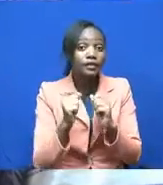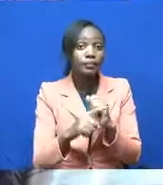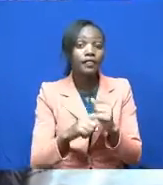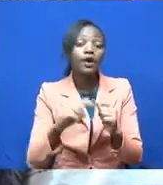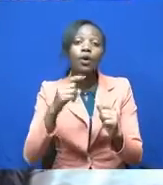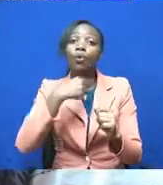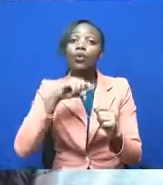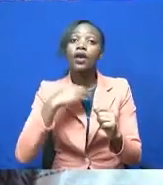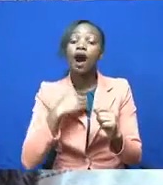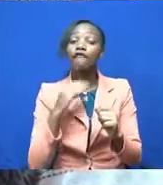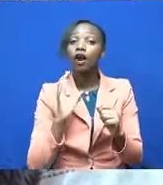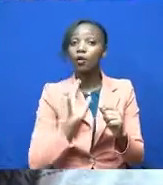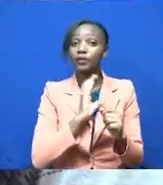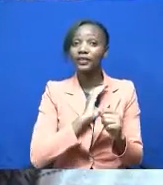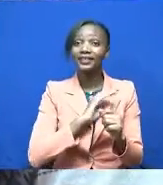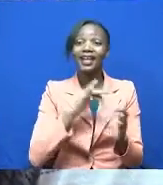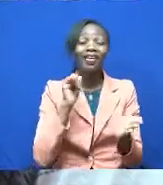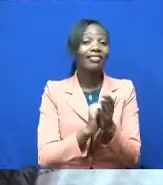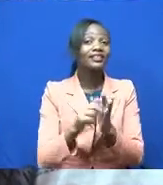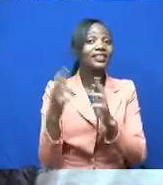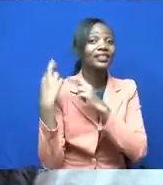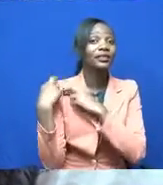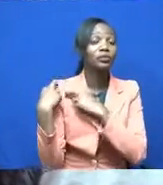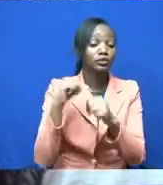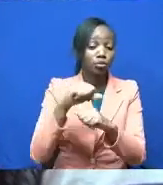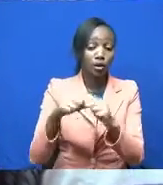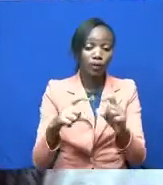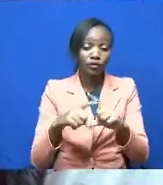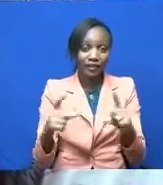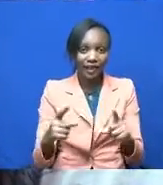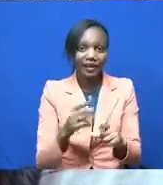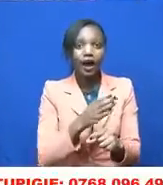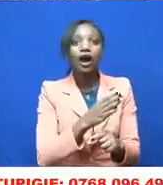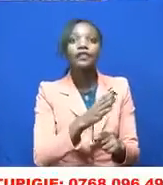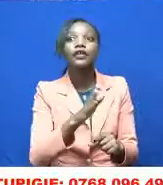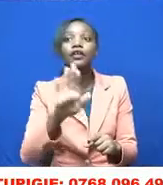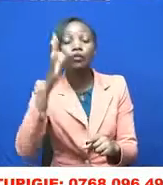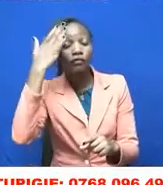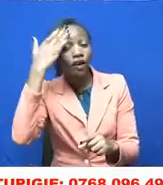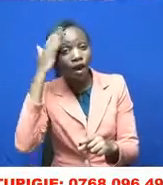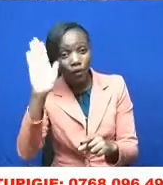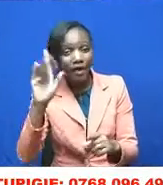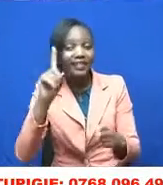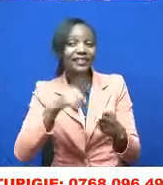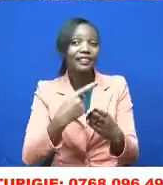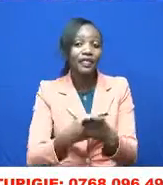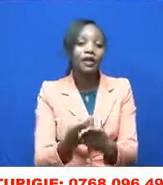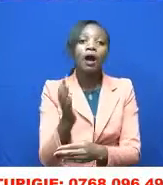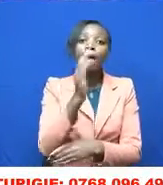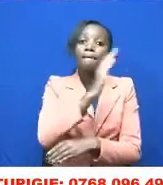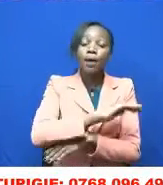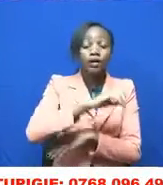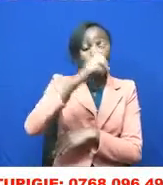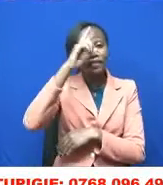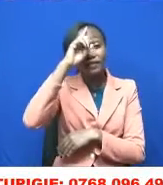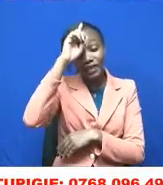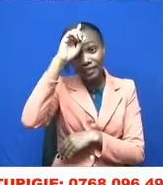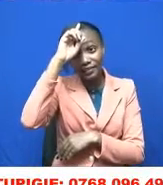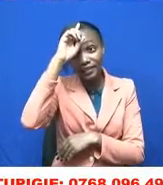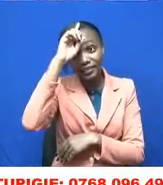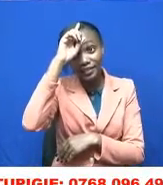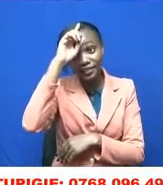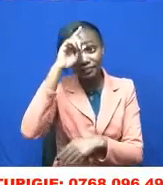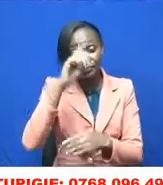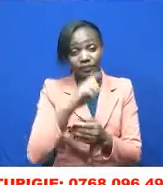bunge ambayo inahusika na mambo ya ardhi, wataenda kuhamasisha hao, alafu warudi chini mashinani katika level